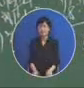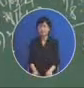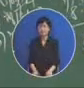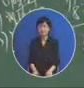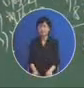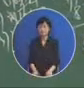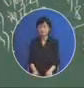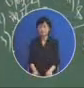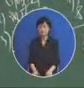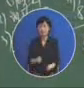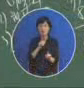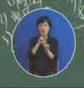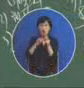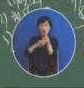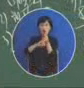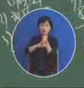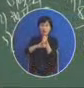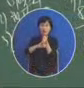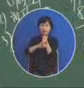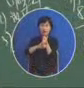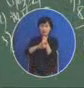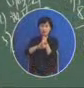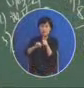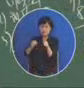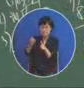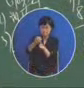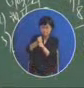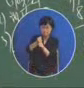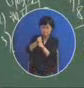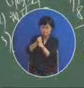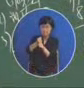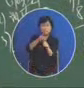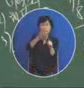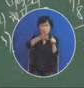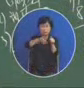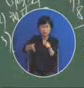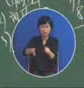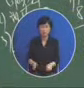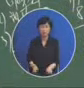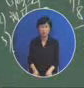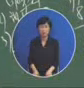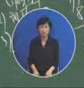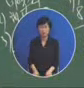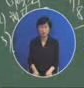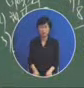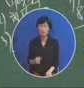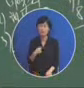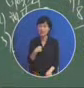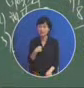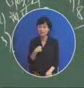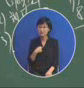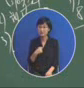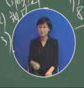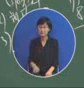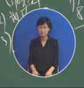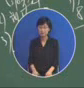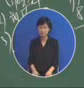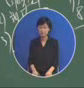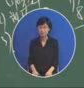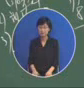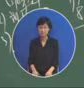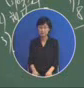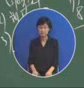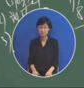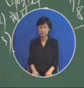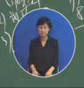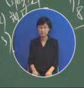you must hold on to this. 언약을 바로 잡아라. Hold on to the covenant correctly. 근데 저는요, 절대 칭찬 아닙니다.